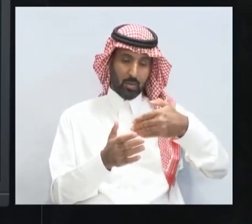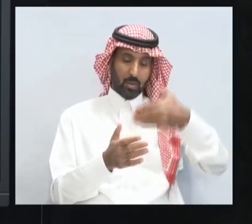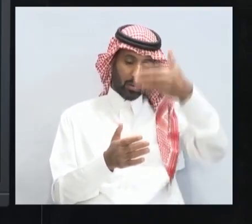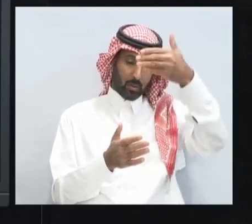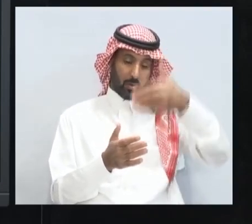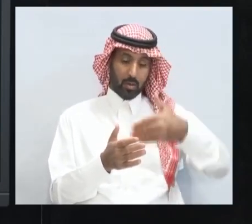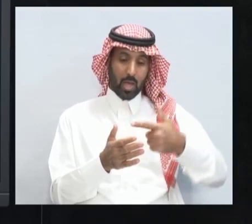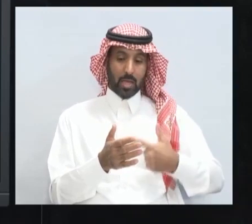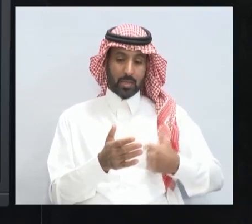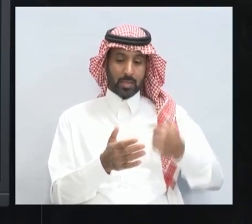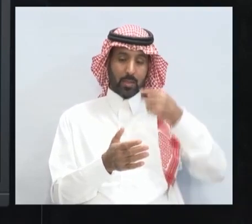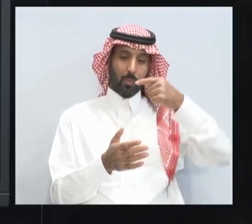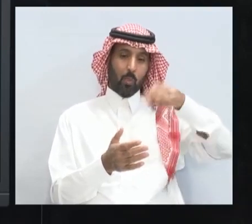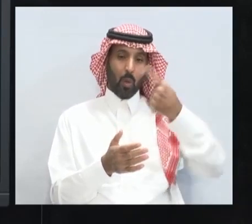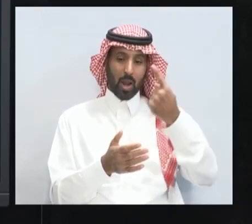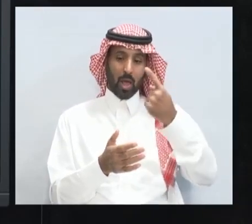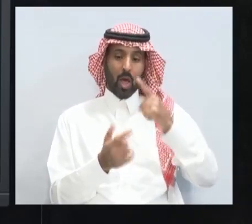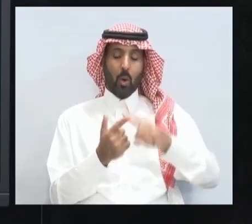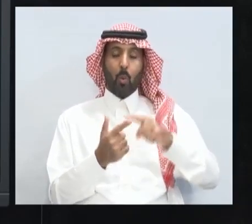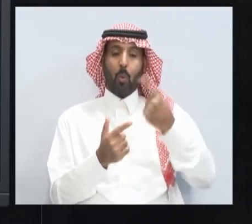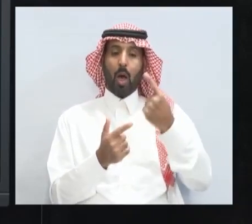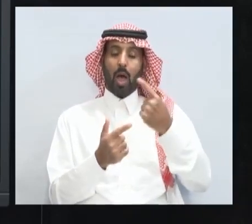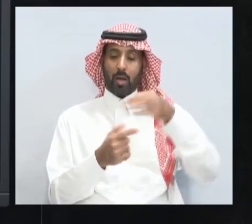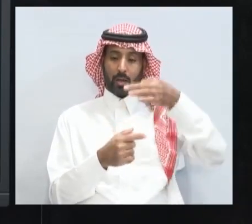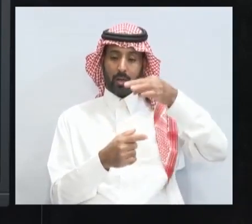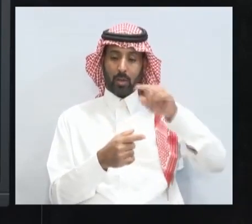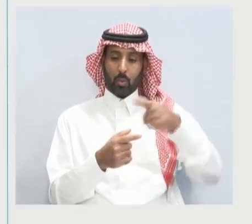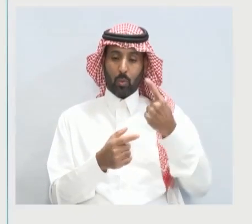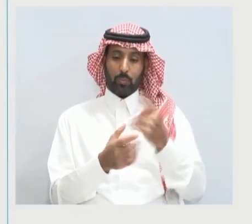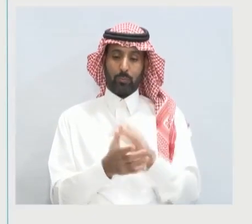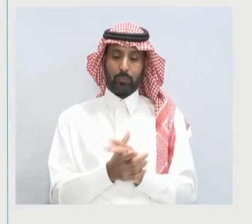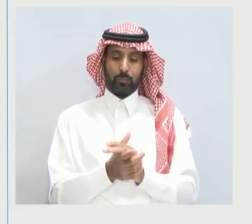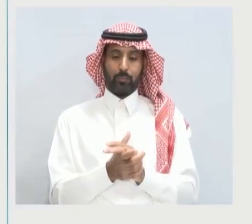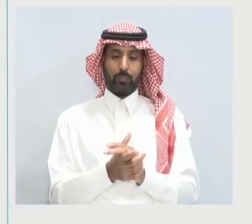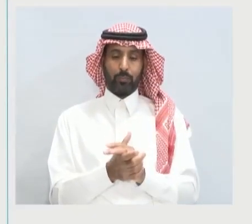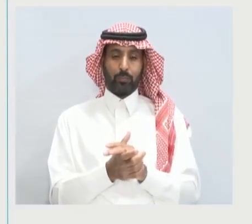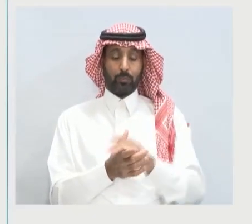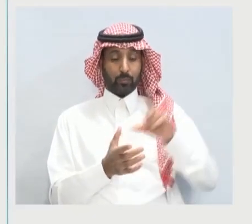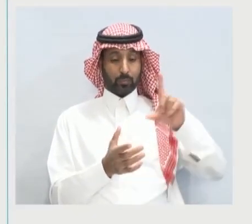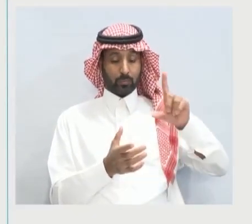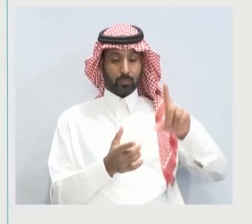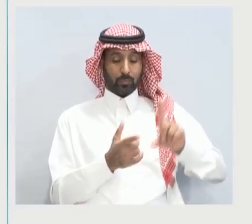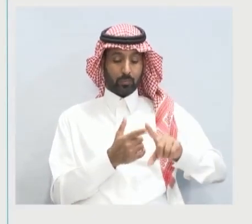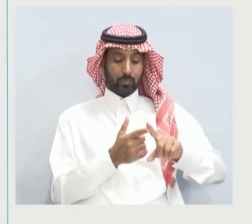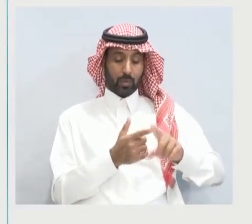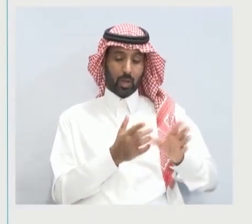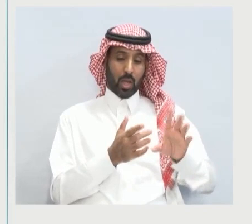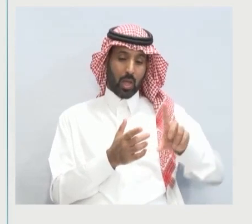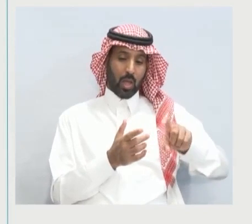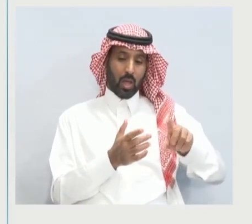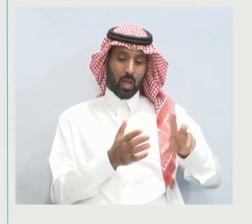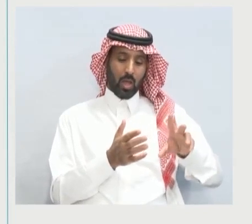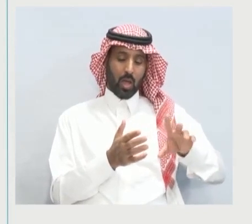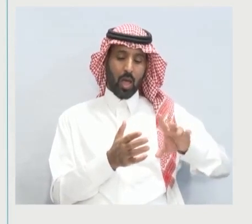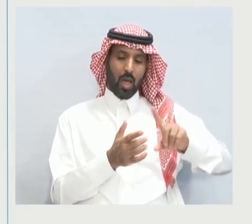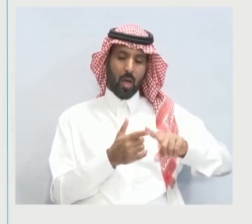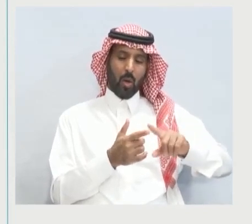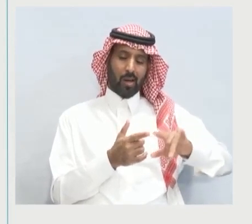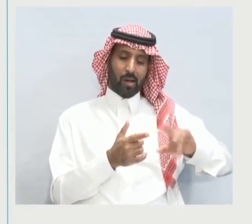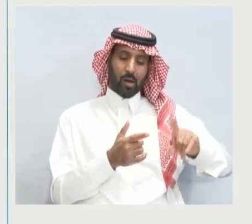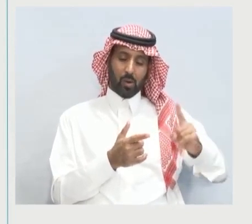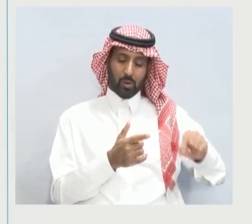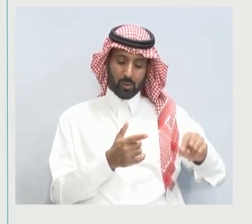سيكون الاسم ورقه واحده او شيت 1 نضغط زر الفاره لايسر ضغطه مزدوجه على